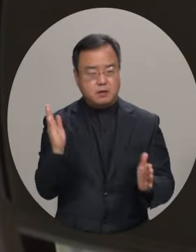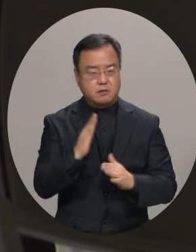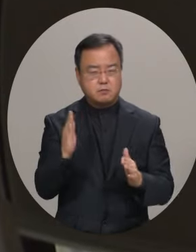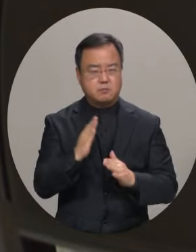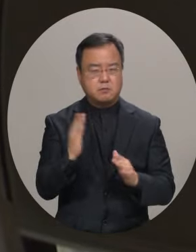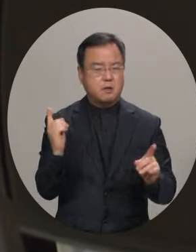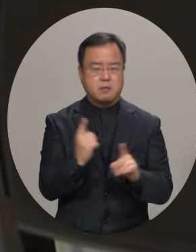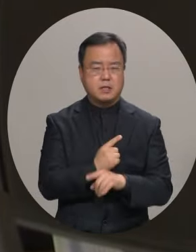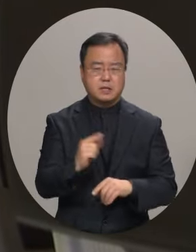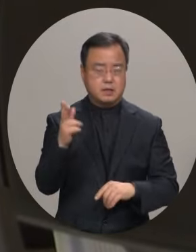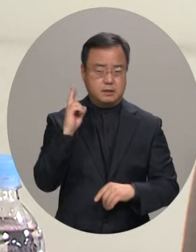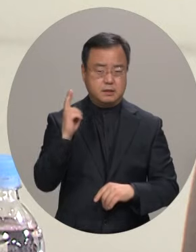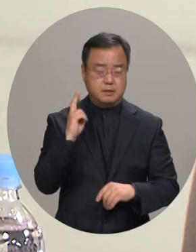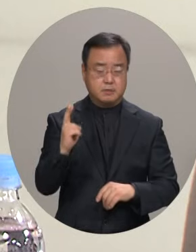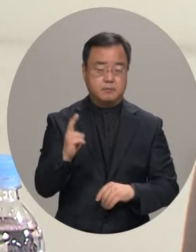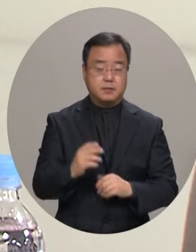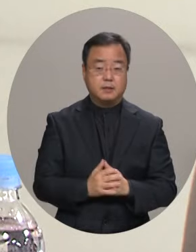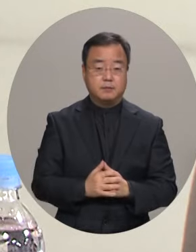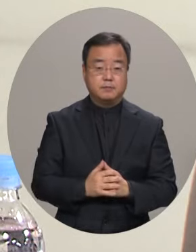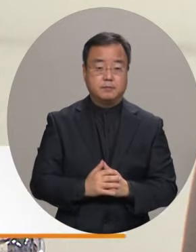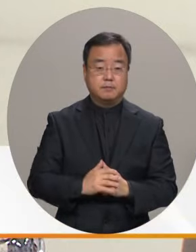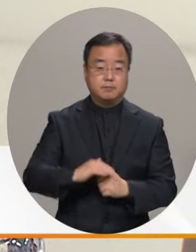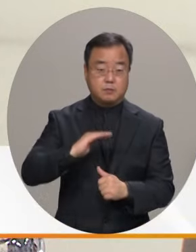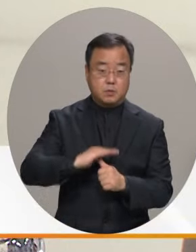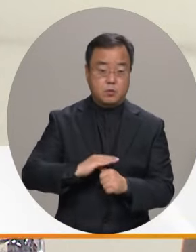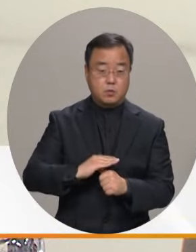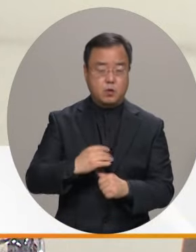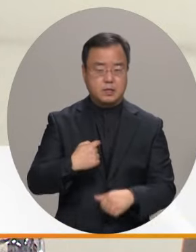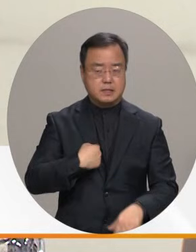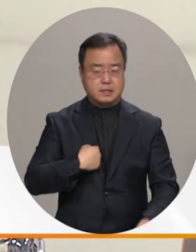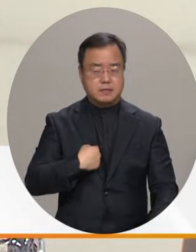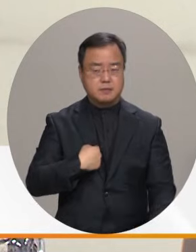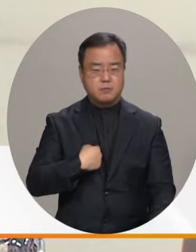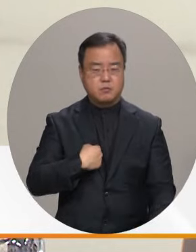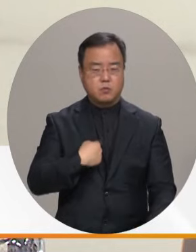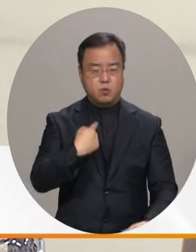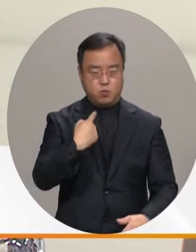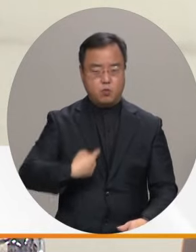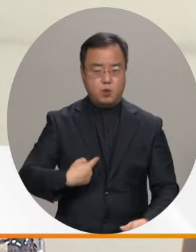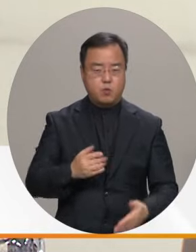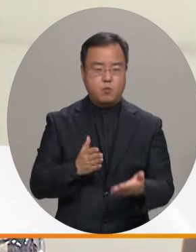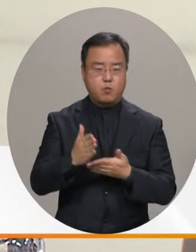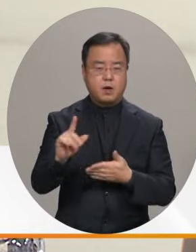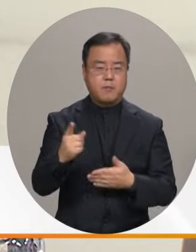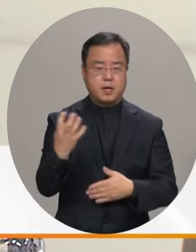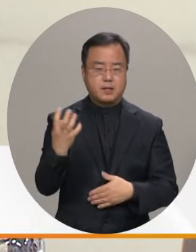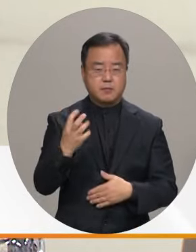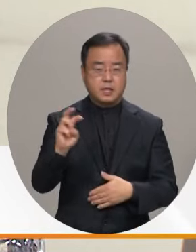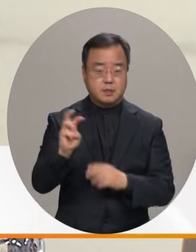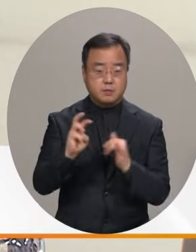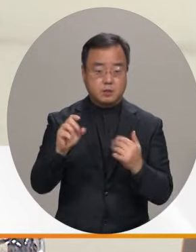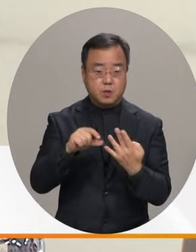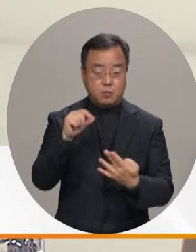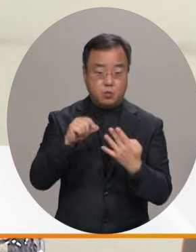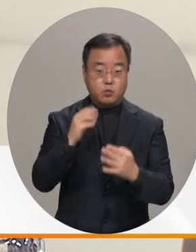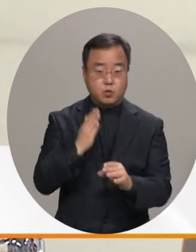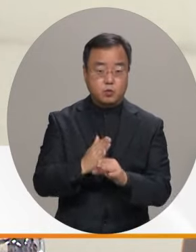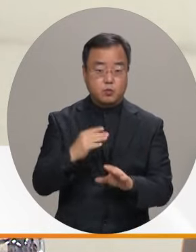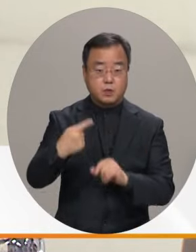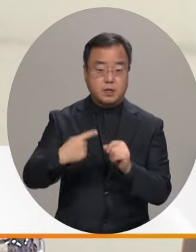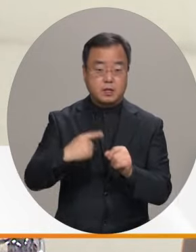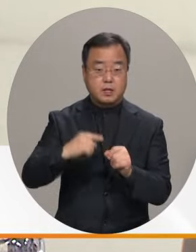마련을 요구합니다 수학과 흉부 1과 뭐 140명 30명는데 모으는데 하반기에